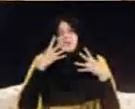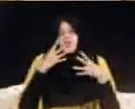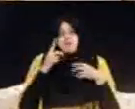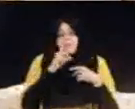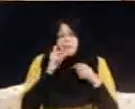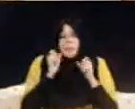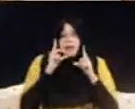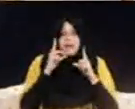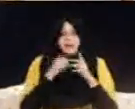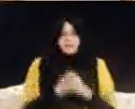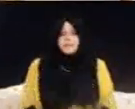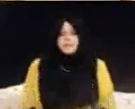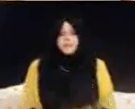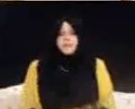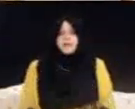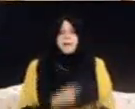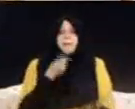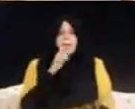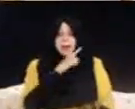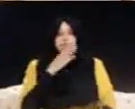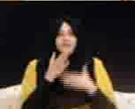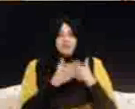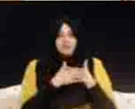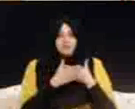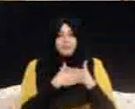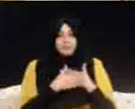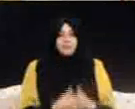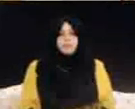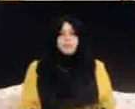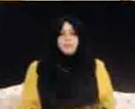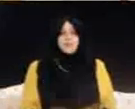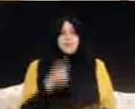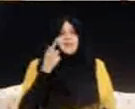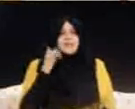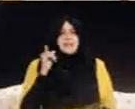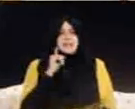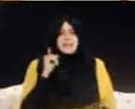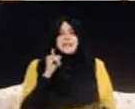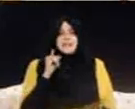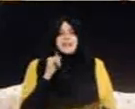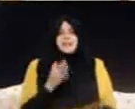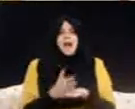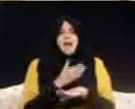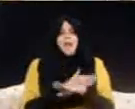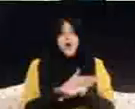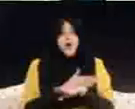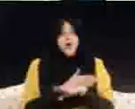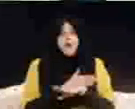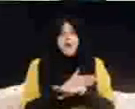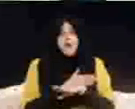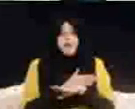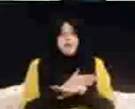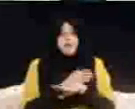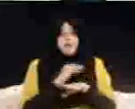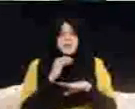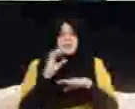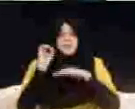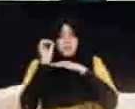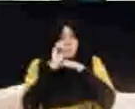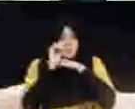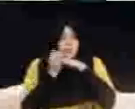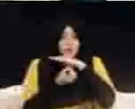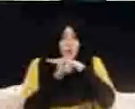عنك مرفوع. ولكن أنبهك يا أختي فتيحة، إذا استيقظت قبل الشروق، لأنه وقت الوتر